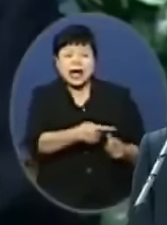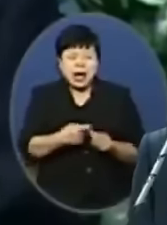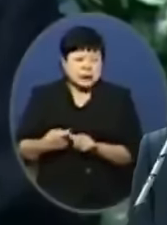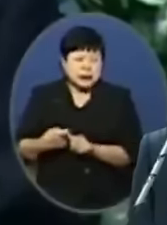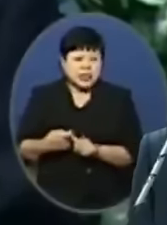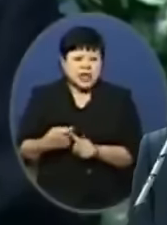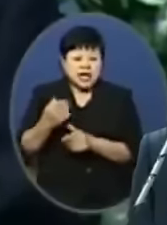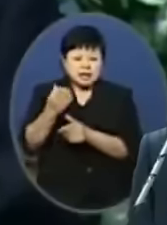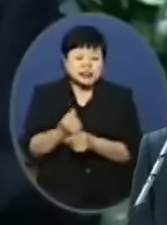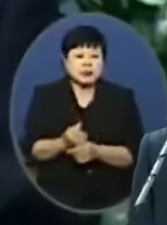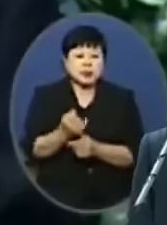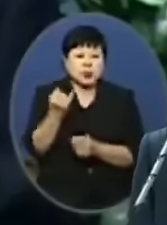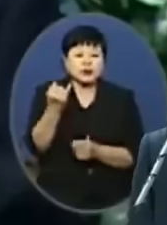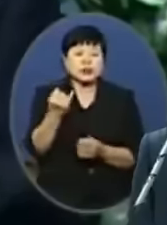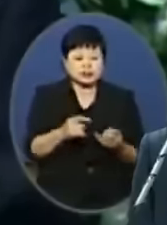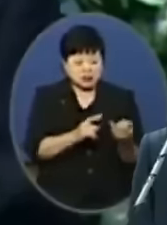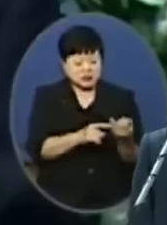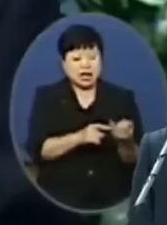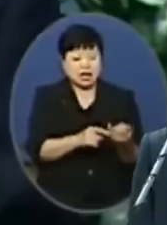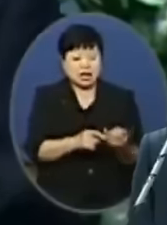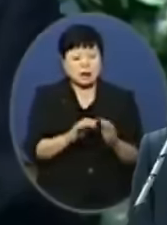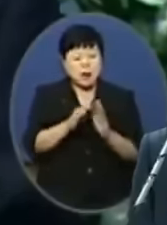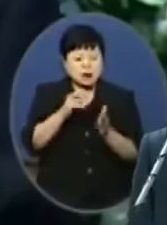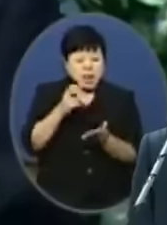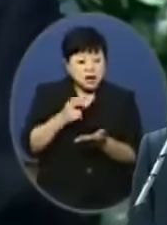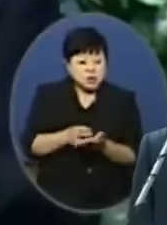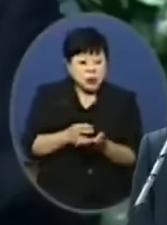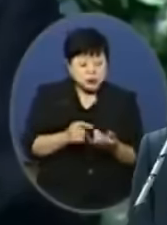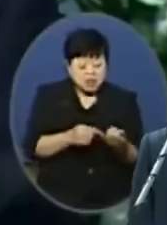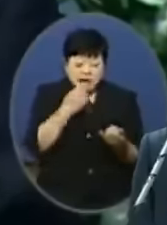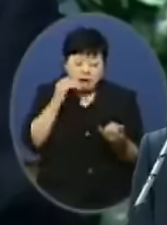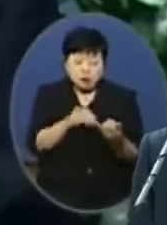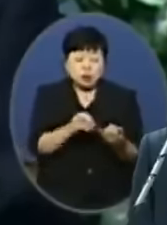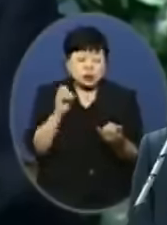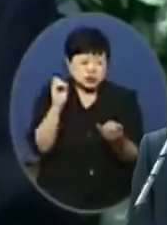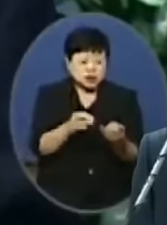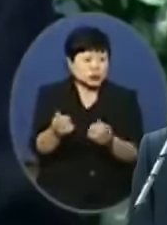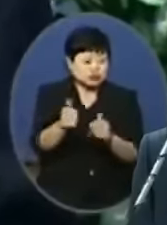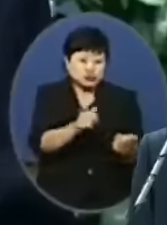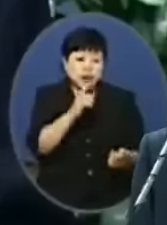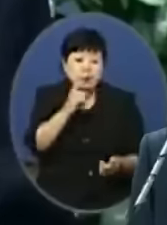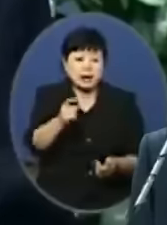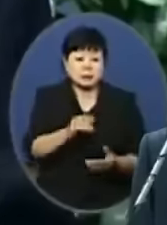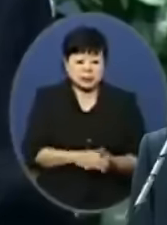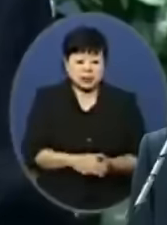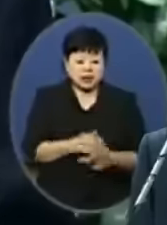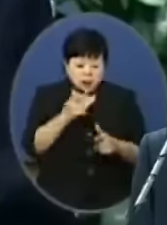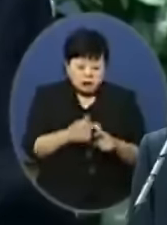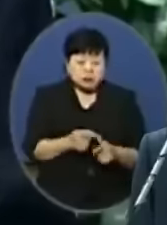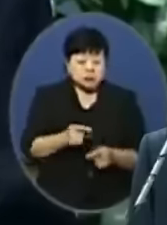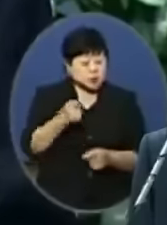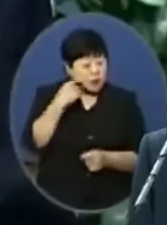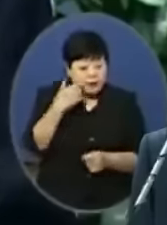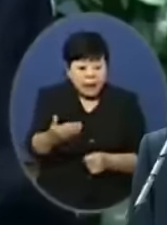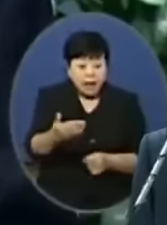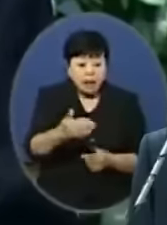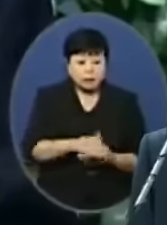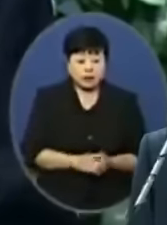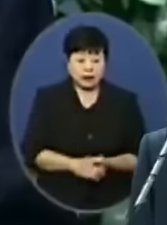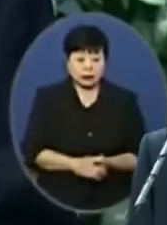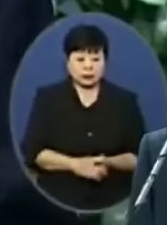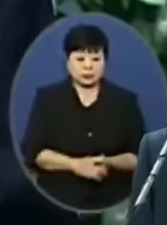잡혔습니다. 모세 율법에는 이런 여자는 돌로 쳐 죽이라고 했는데 당신은 어떻게 하겠습니까?